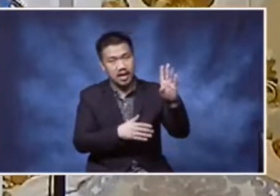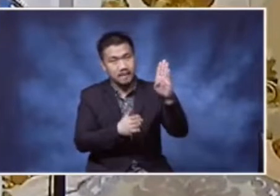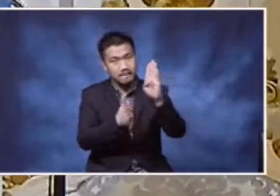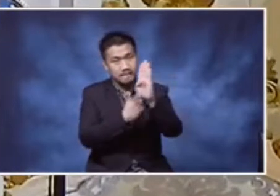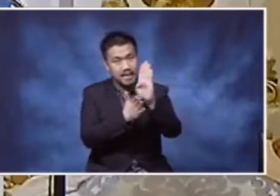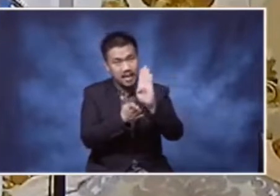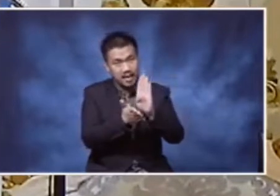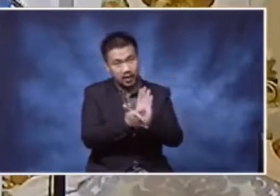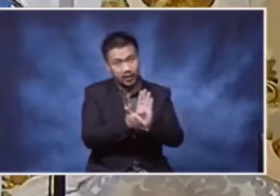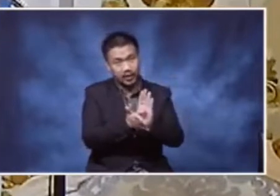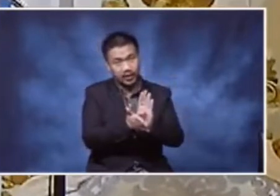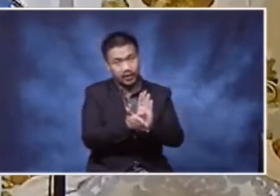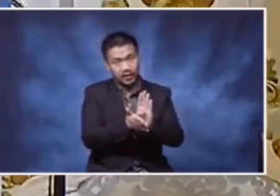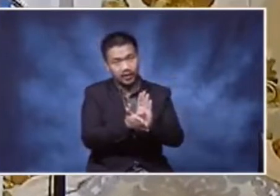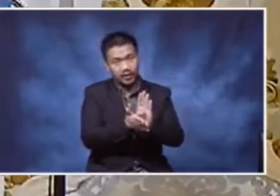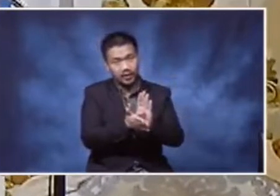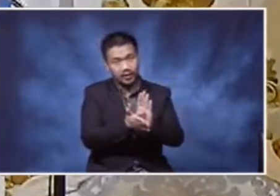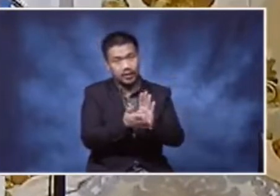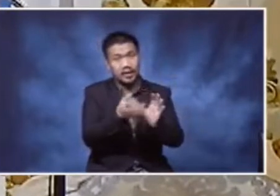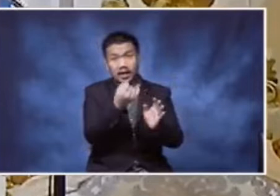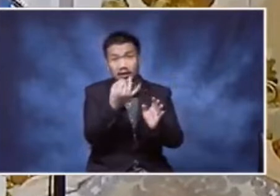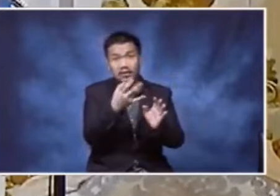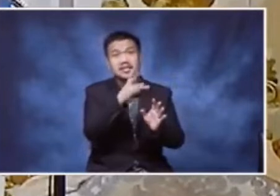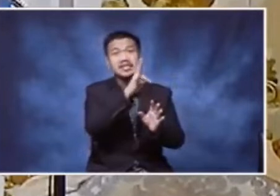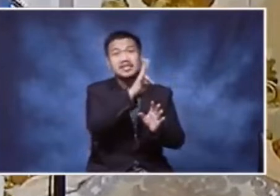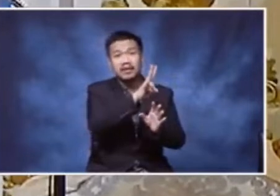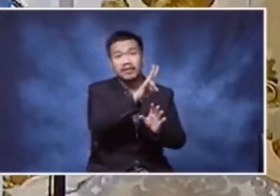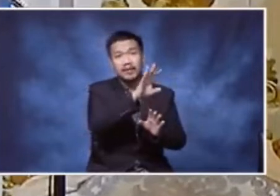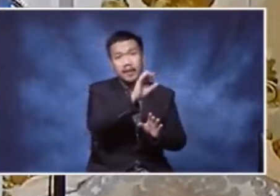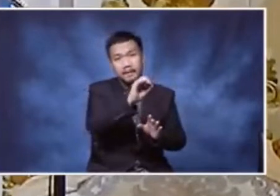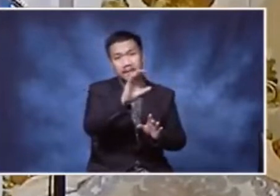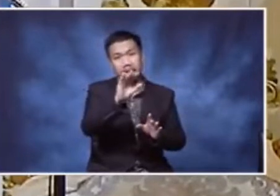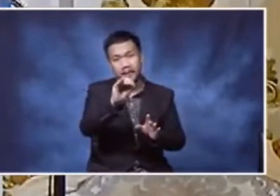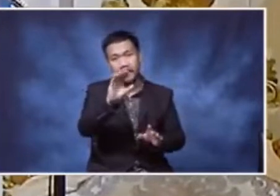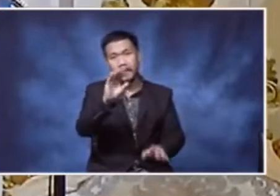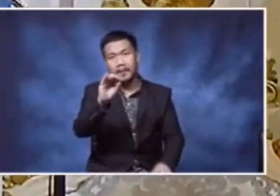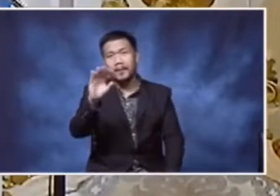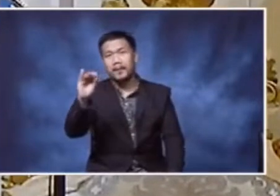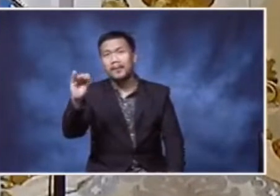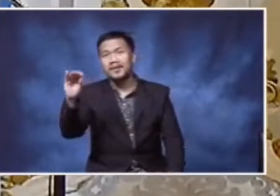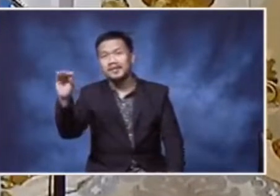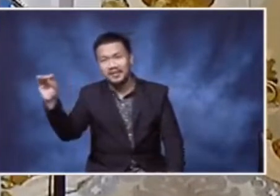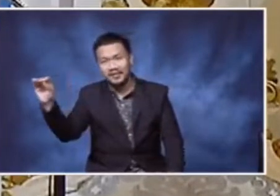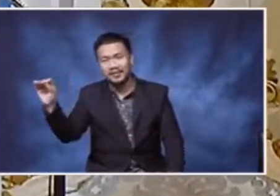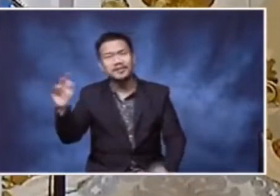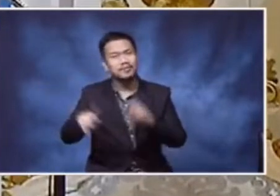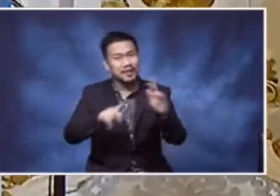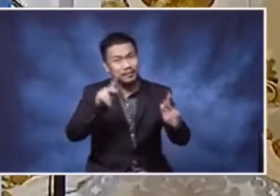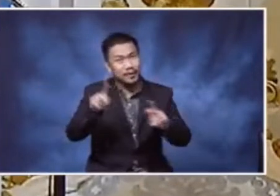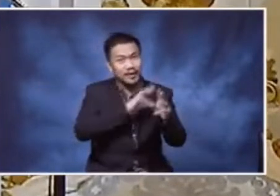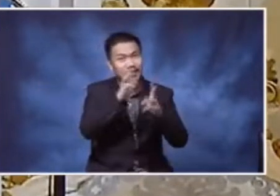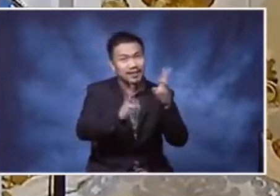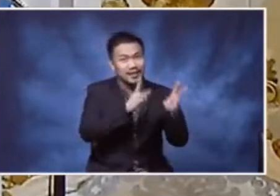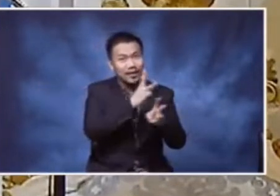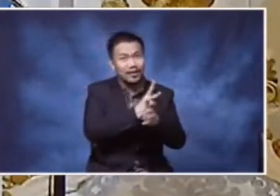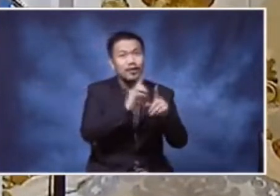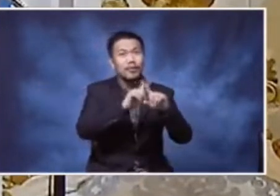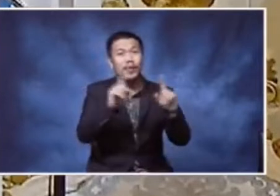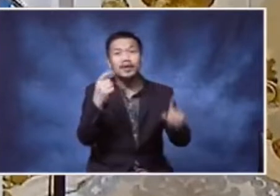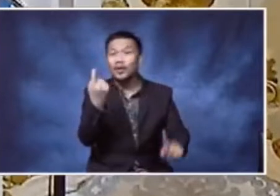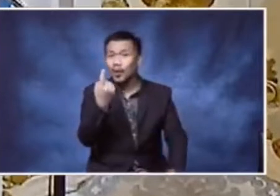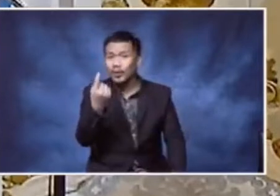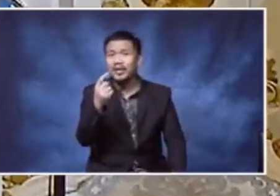2 bilyon lang ang mga Kristiyano. Kasama na dyan ang mga Katoliko, ang mga Protestante, ang